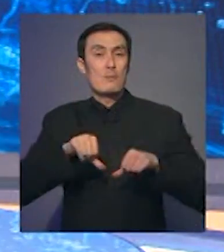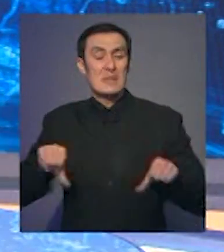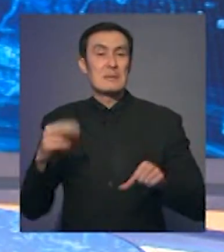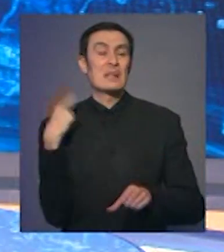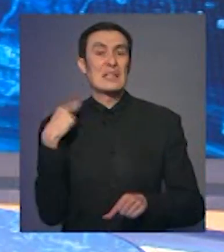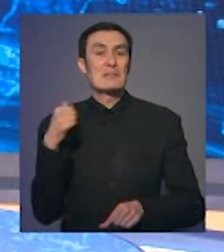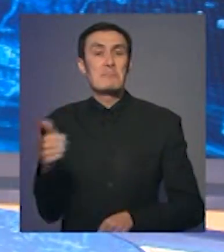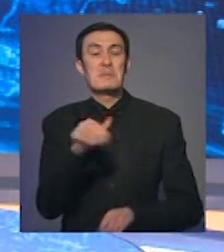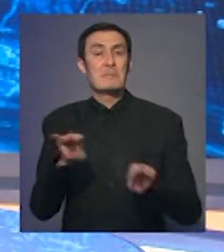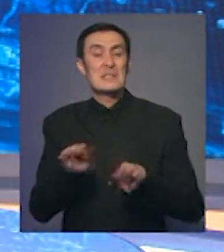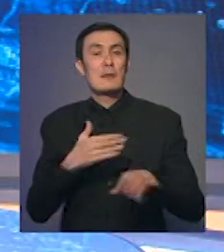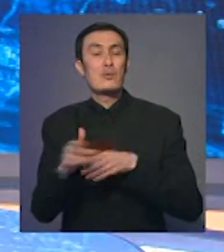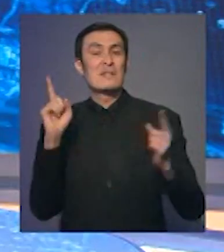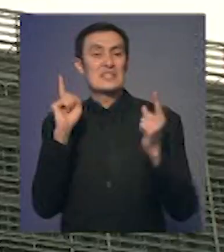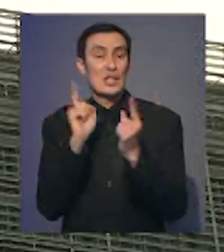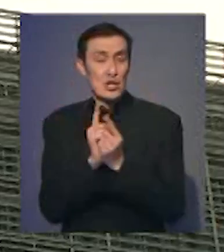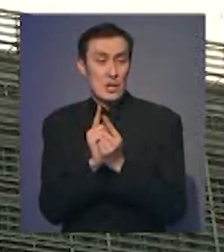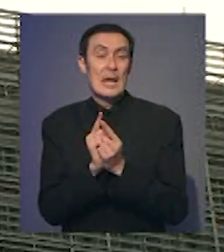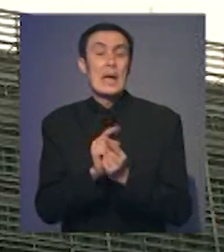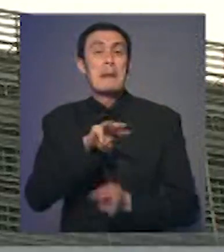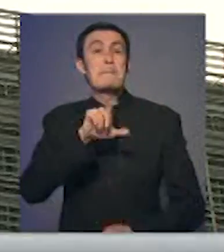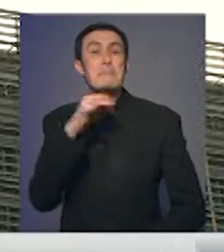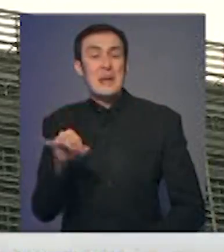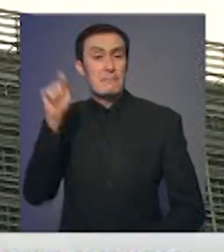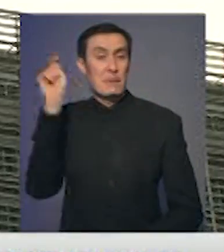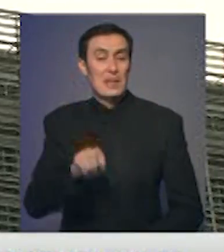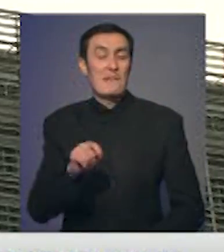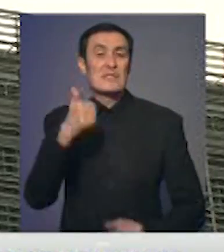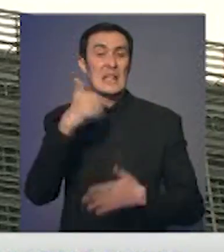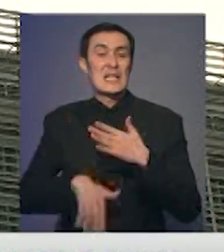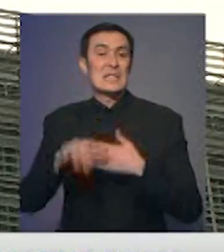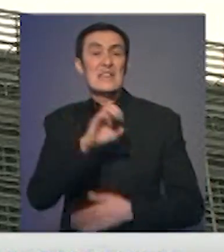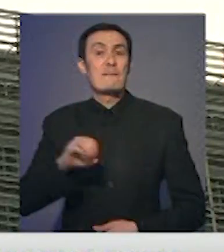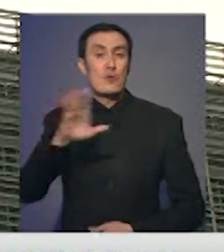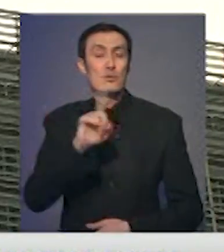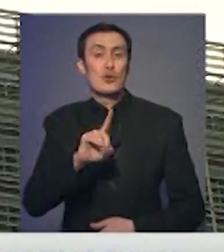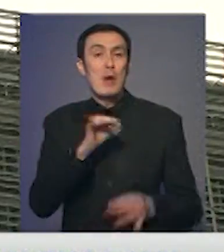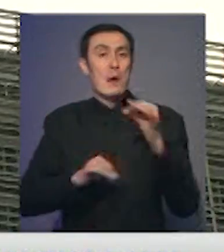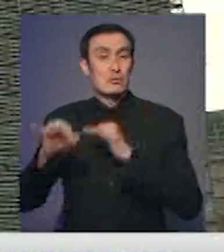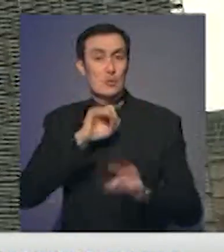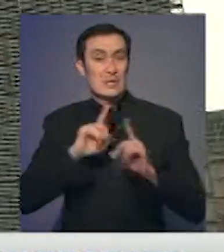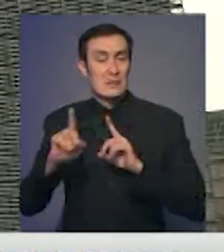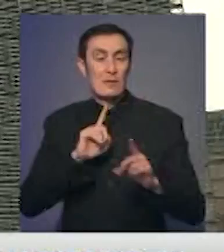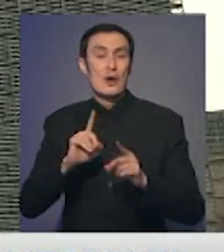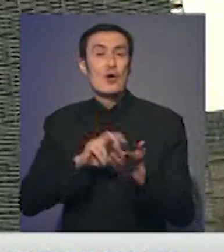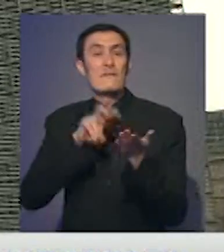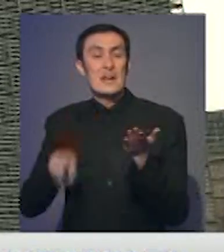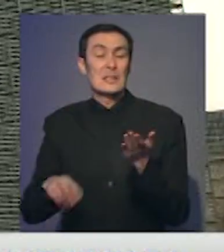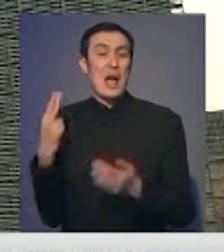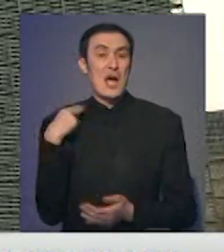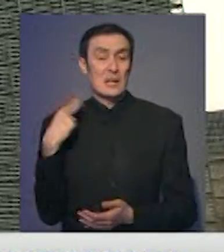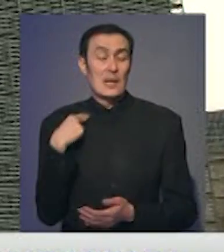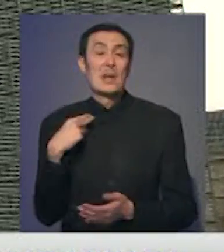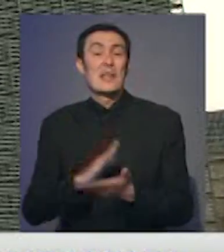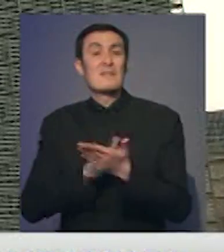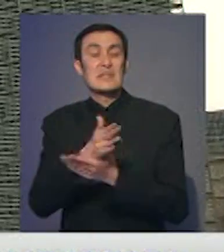британского премьера после их встречи в Брюсселе. Тереза Мэй прибыла в столицу ЕС, чтобы обсудить сделку по выходу страны из Союза. На